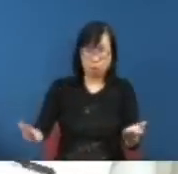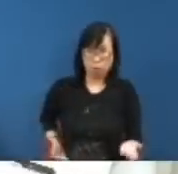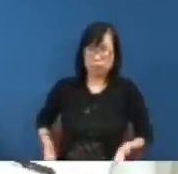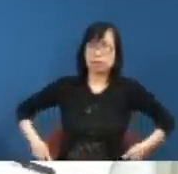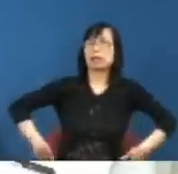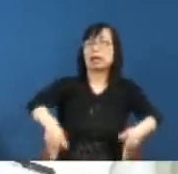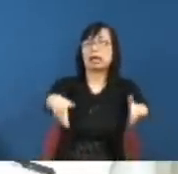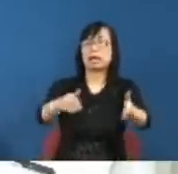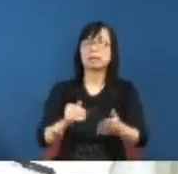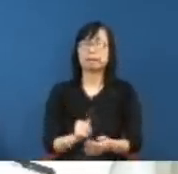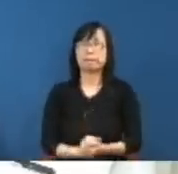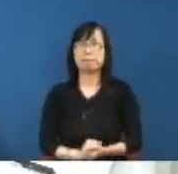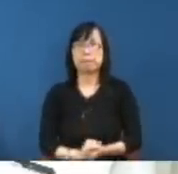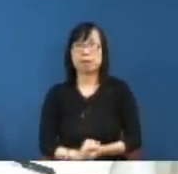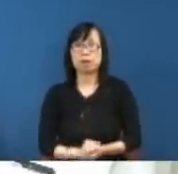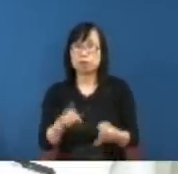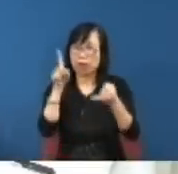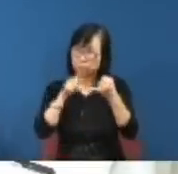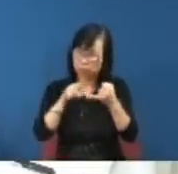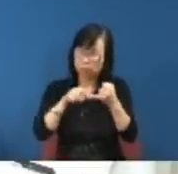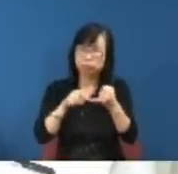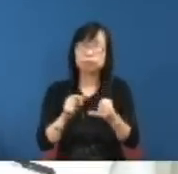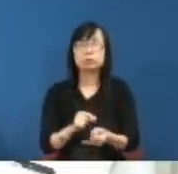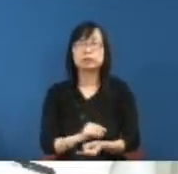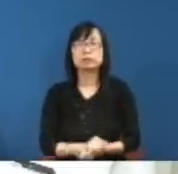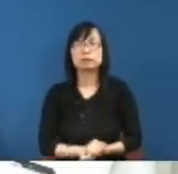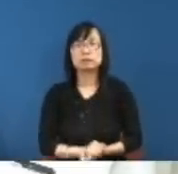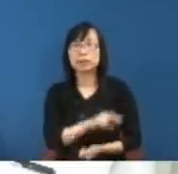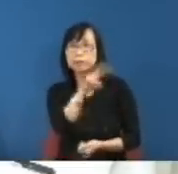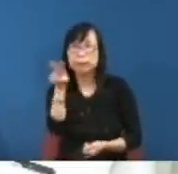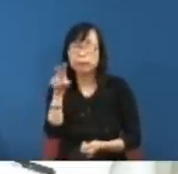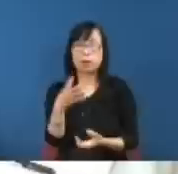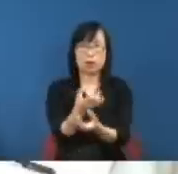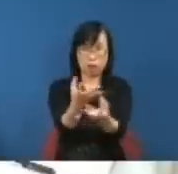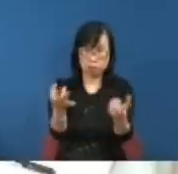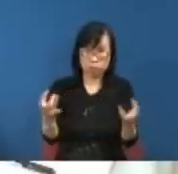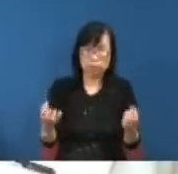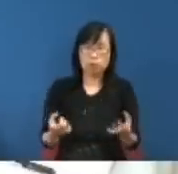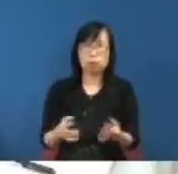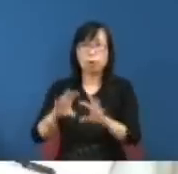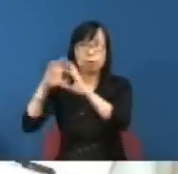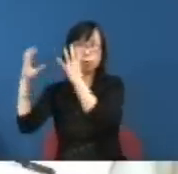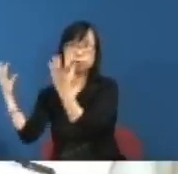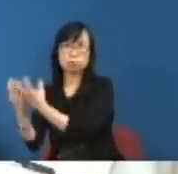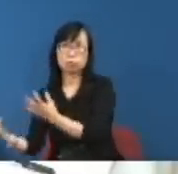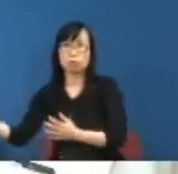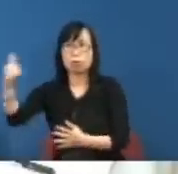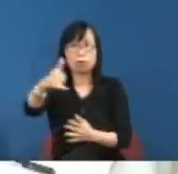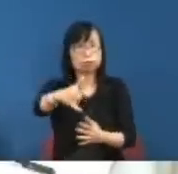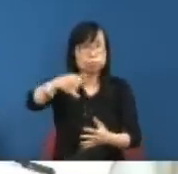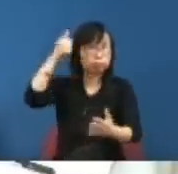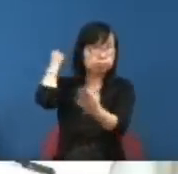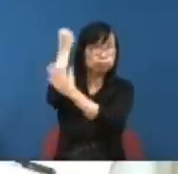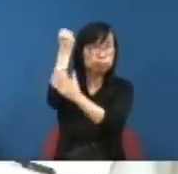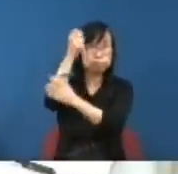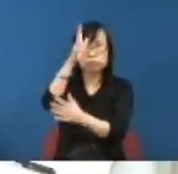象只不過係最後嘅現象，因為歐洲嘅群眾上街反對政